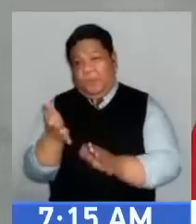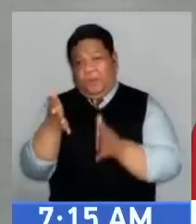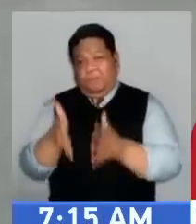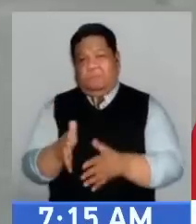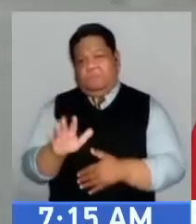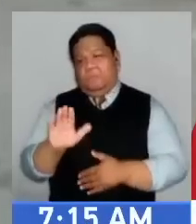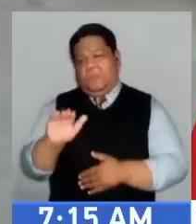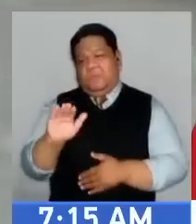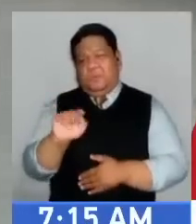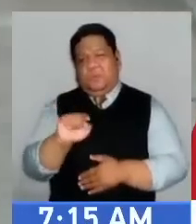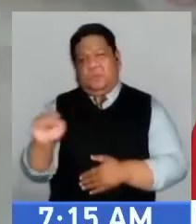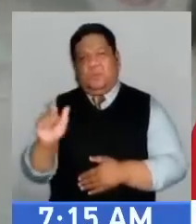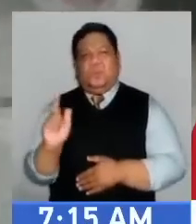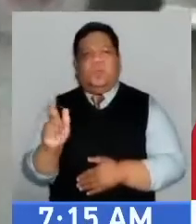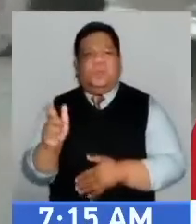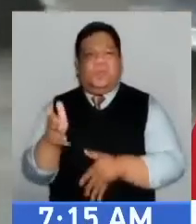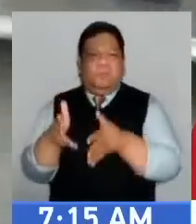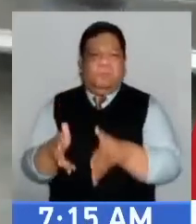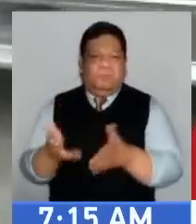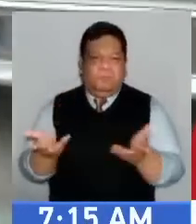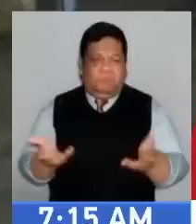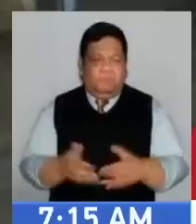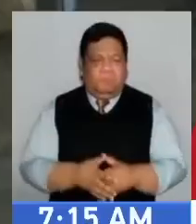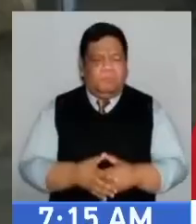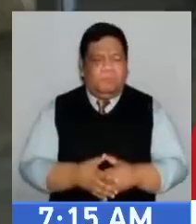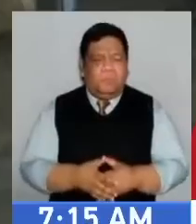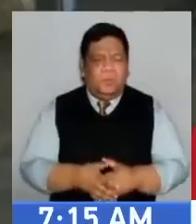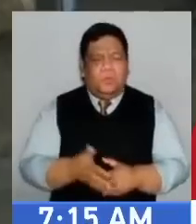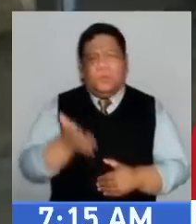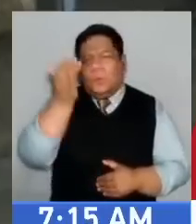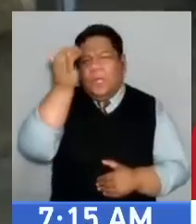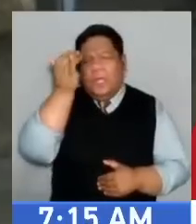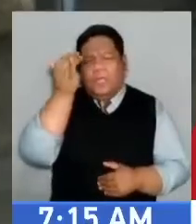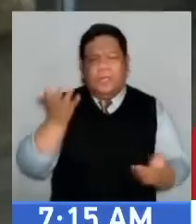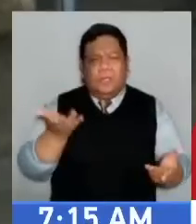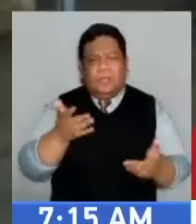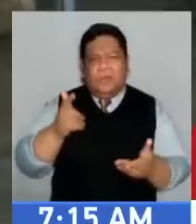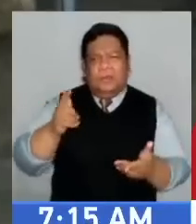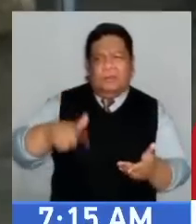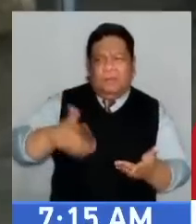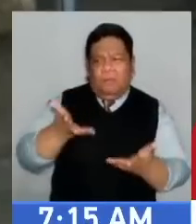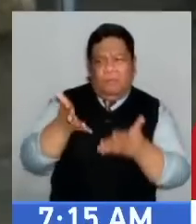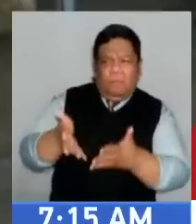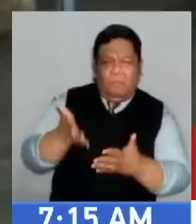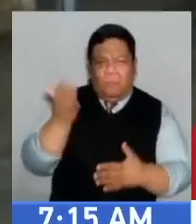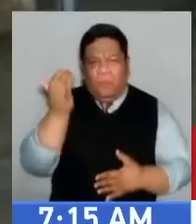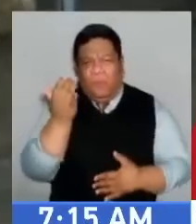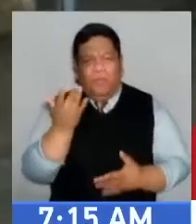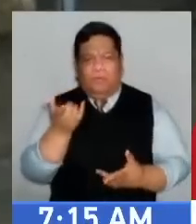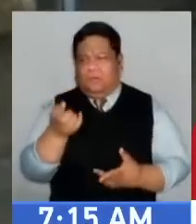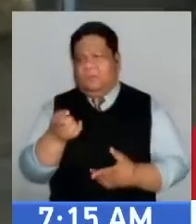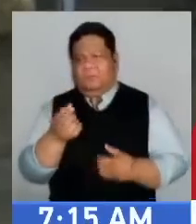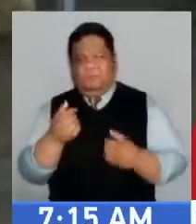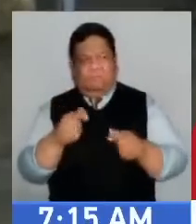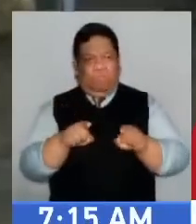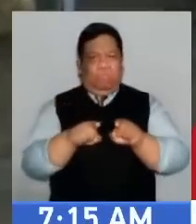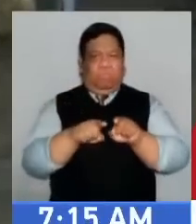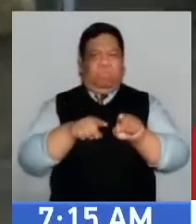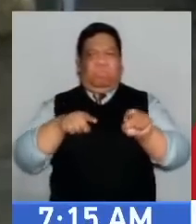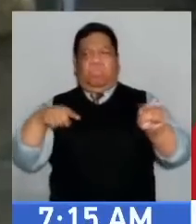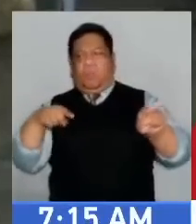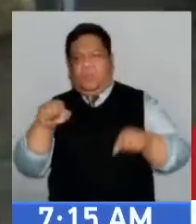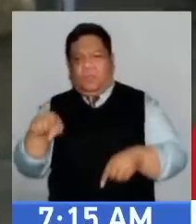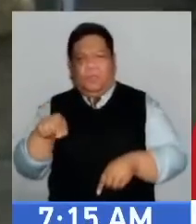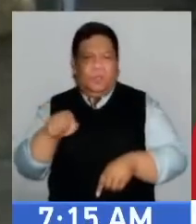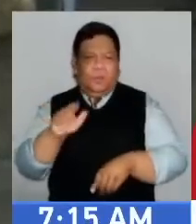15 hanggang 20 na lamang. Bakit nga ba sila napag-iwanan? Kausapin po natin ang isa sa mga chuper ng traditional na